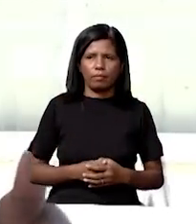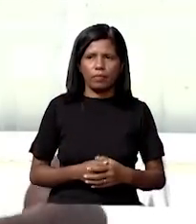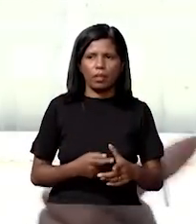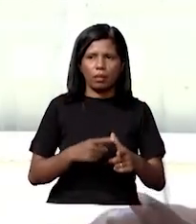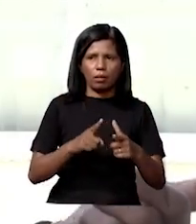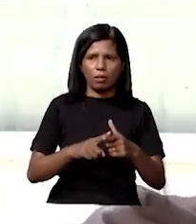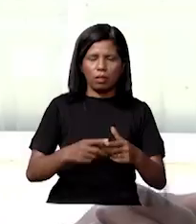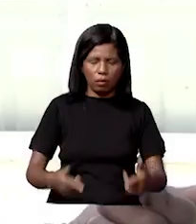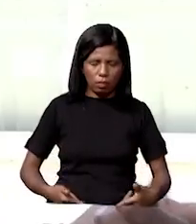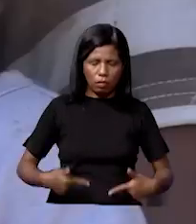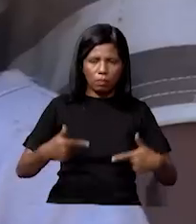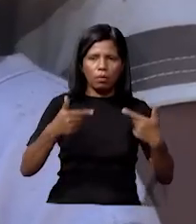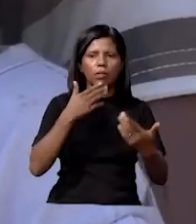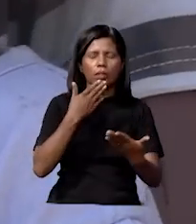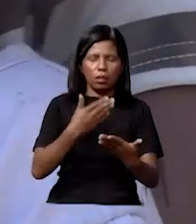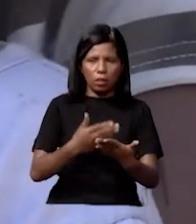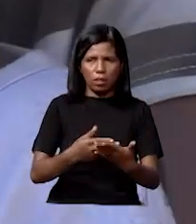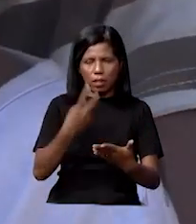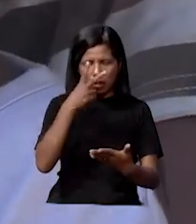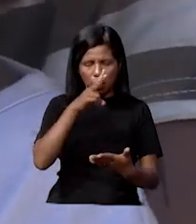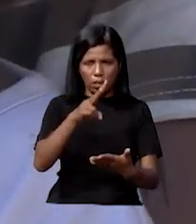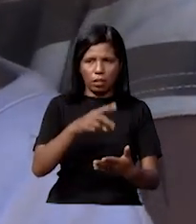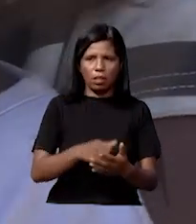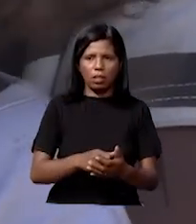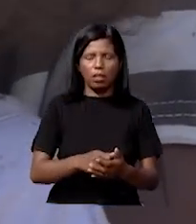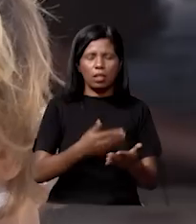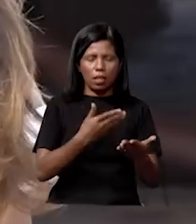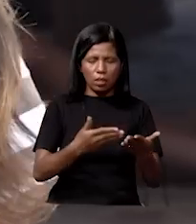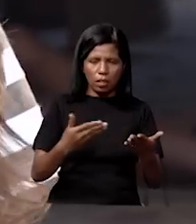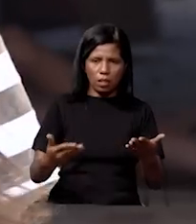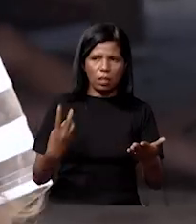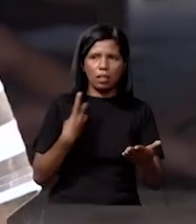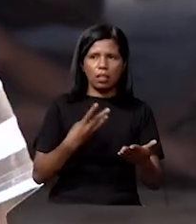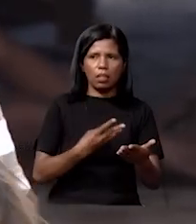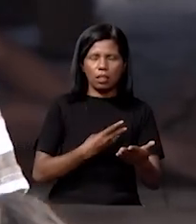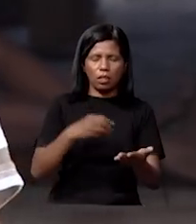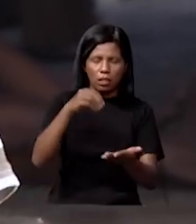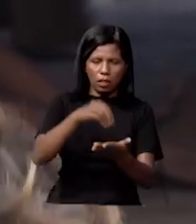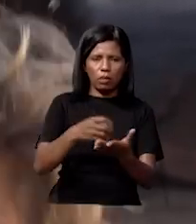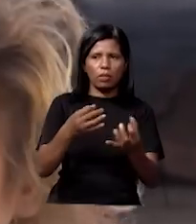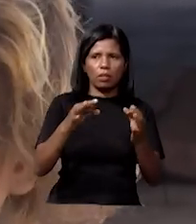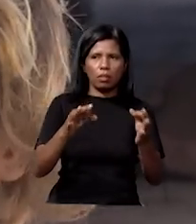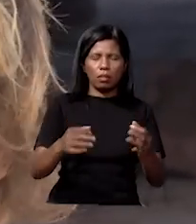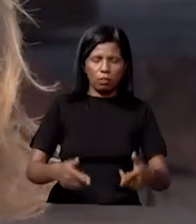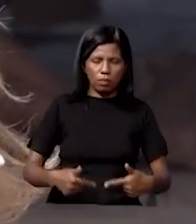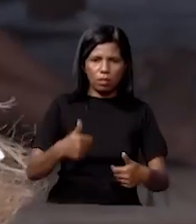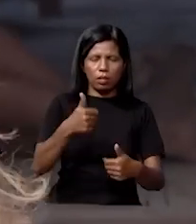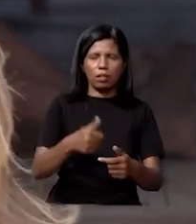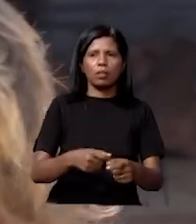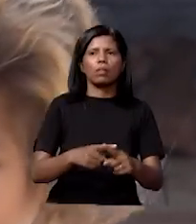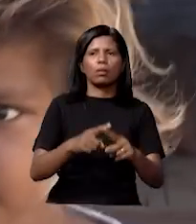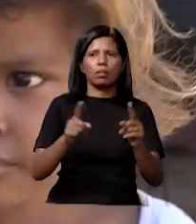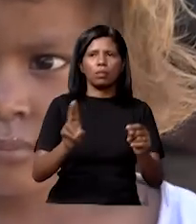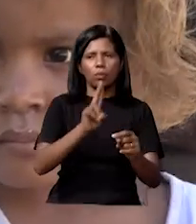turlos ne muris dia kona se nia hare banin sa sana be itania inan mai tautiona turlosi ni morisona komunia kolola